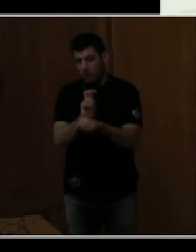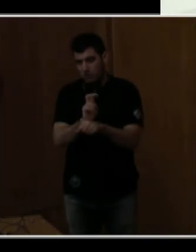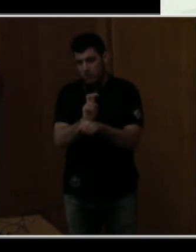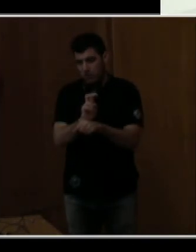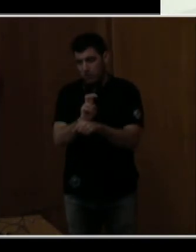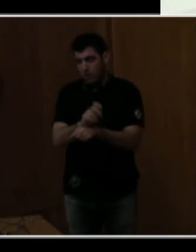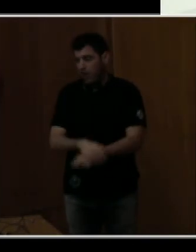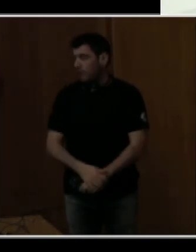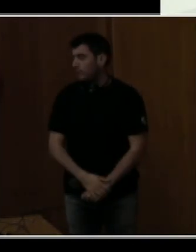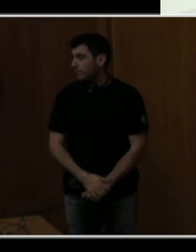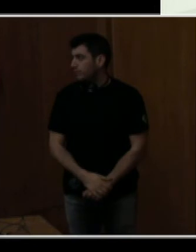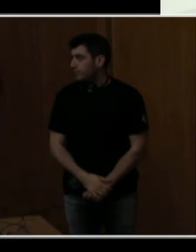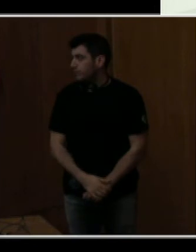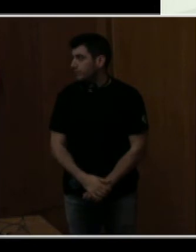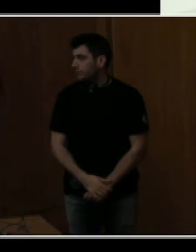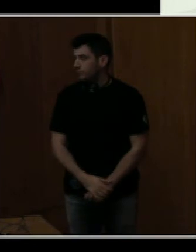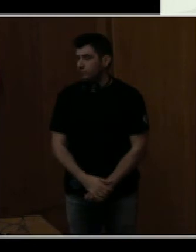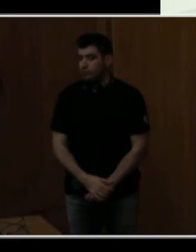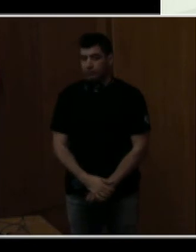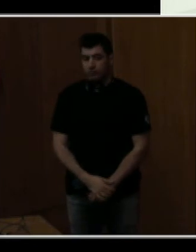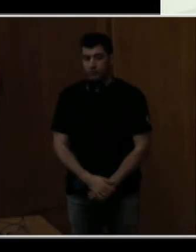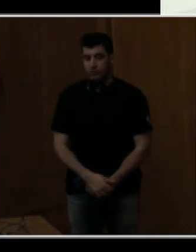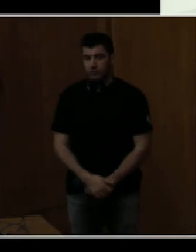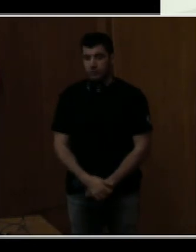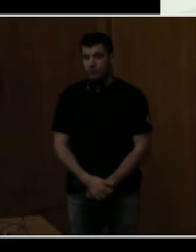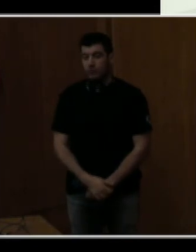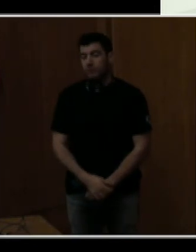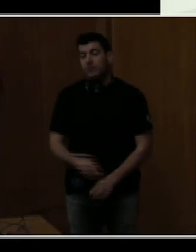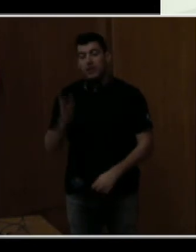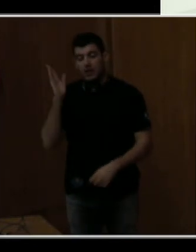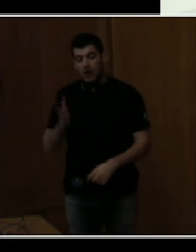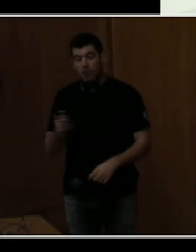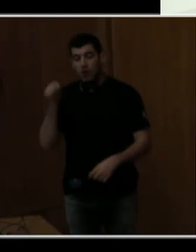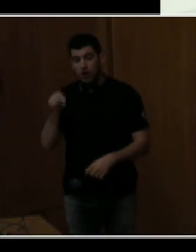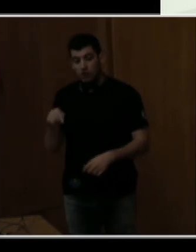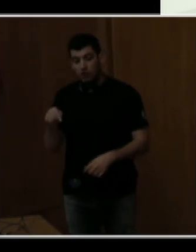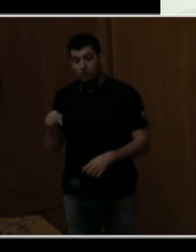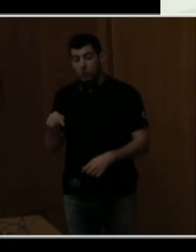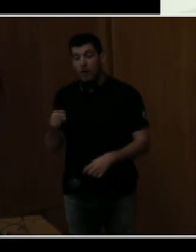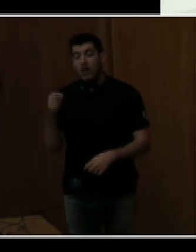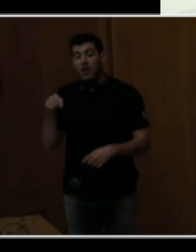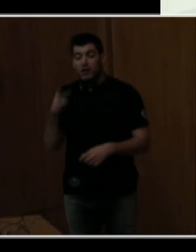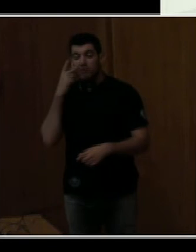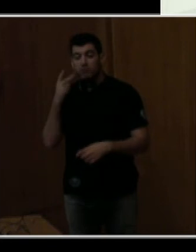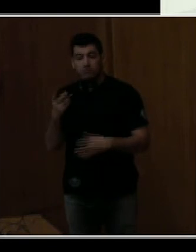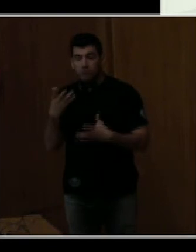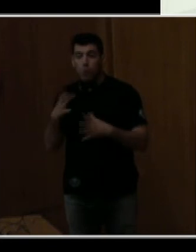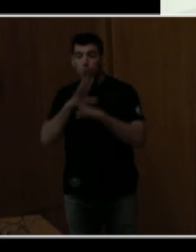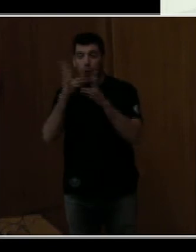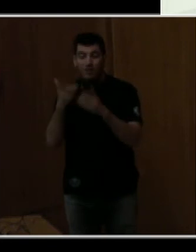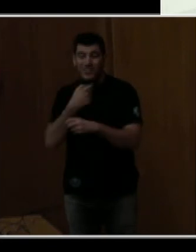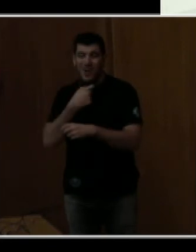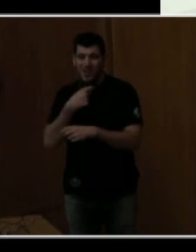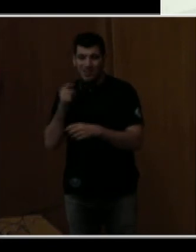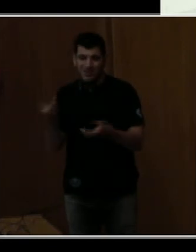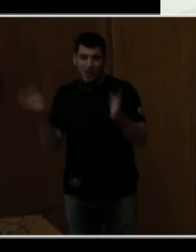Για να μπορέσουμε να ανταπεξέλθουμε στις ανάγκες που έχουμε από τους χρήστες για τον τόσο μεγάλο όγκο δεδομένων, η